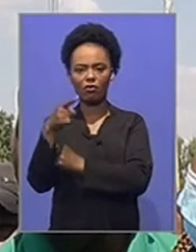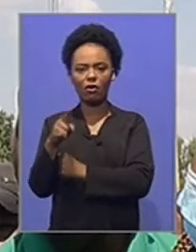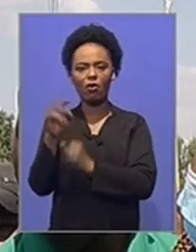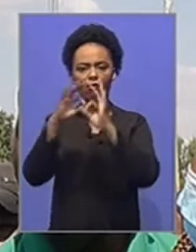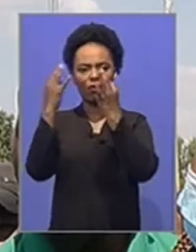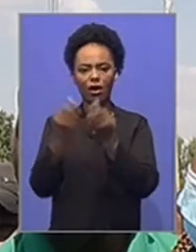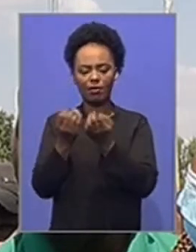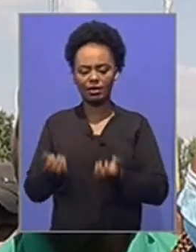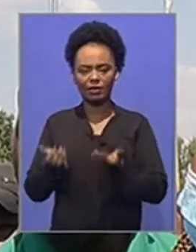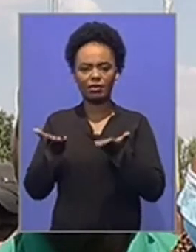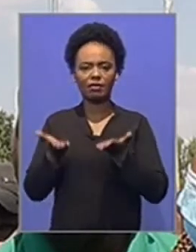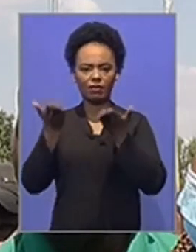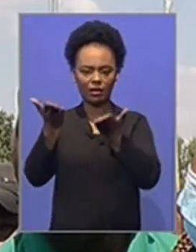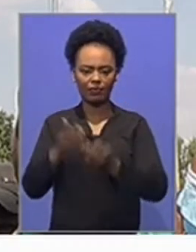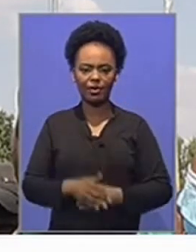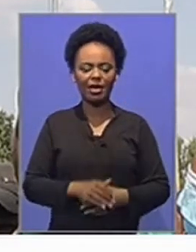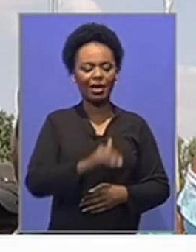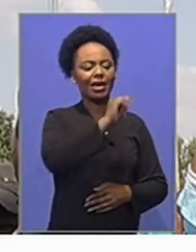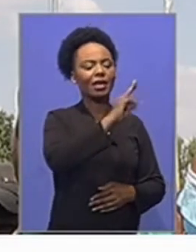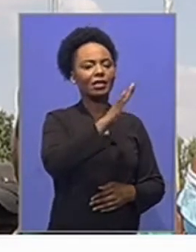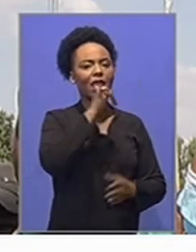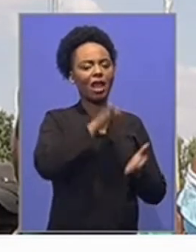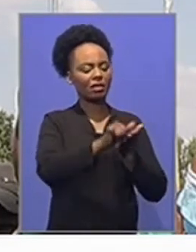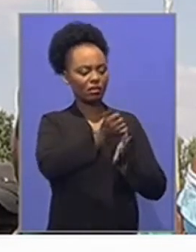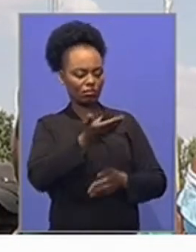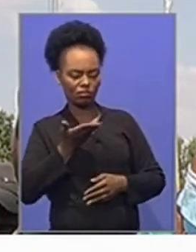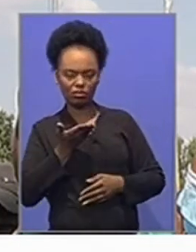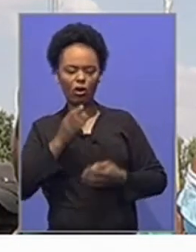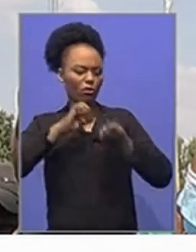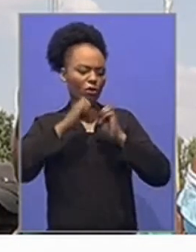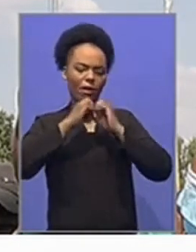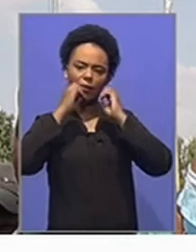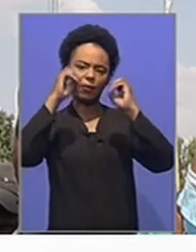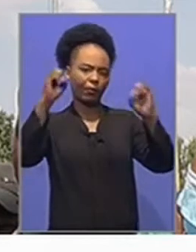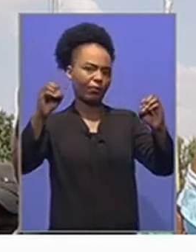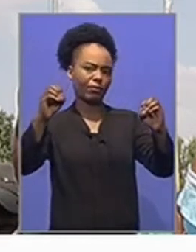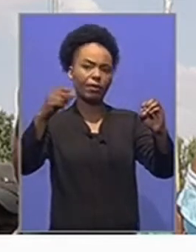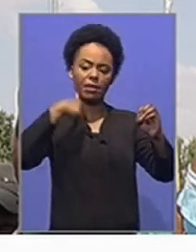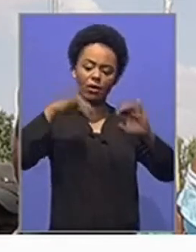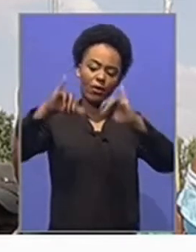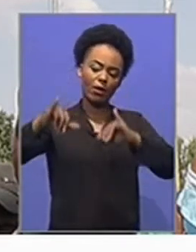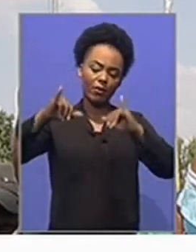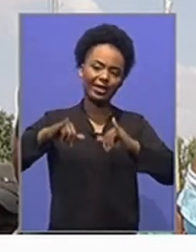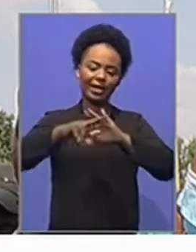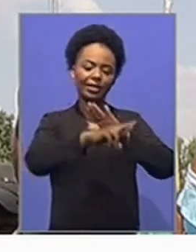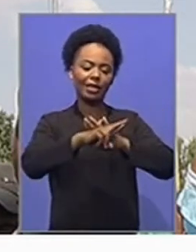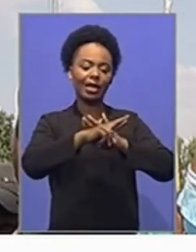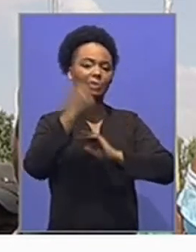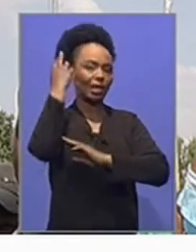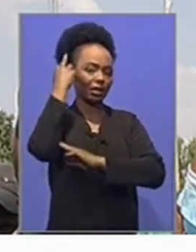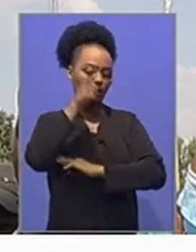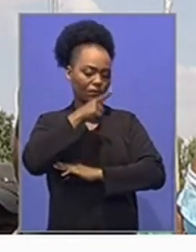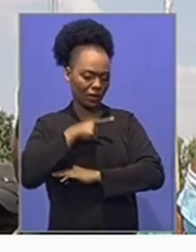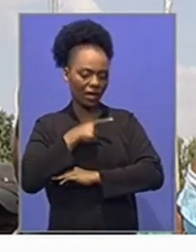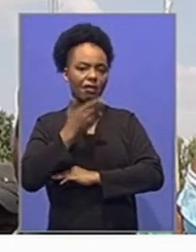Delivery. ANC le ga e ka nkwalla lekwalo ga ke go nna le mathata ke emetse fela lekwalo le ka kwalwang ke regional secretary wa ka ntha re ko ba